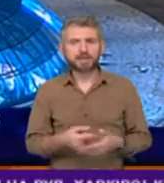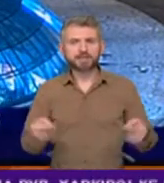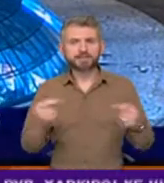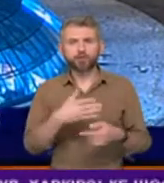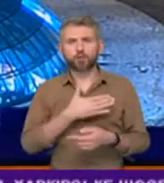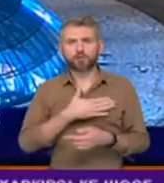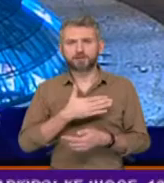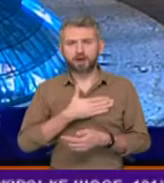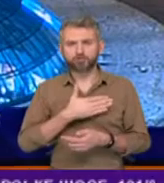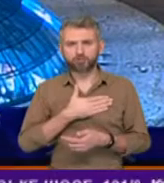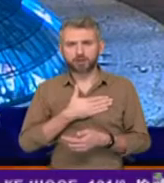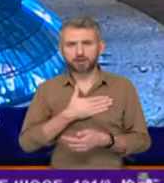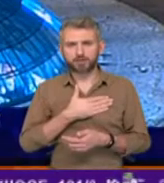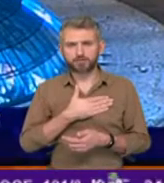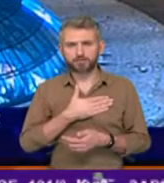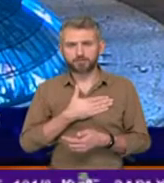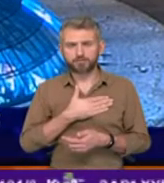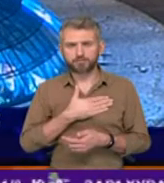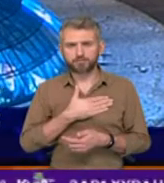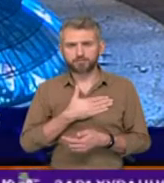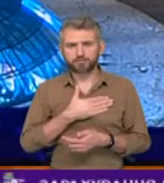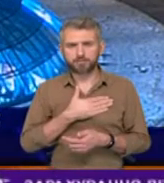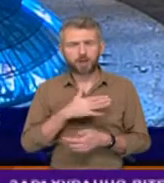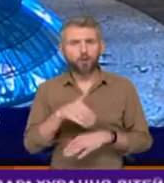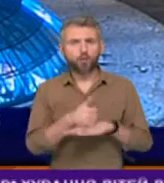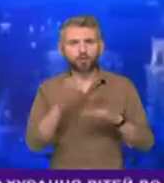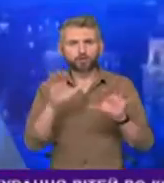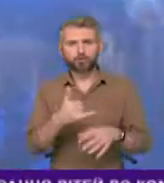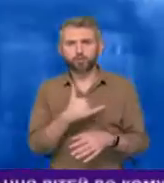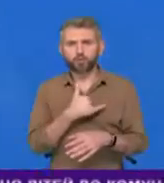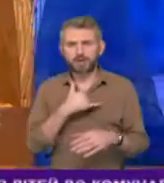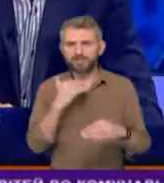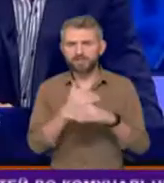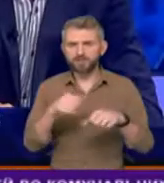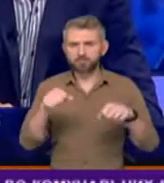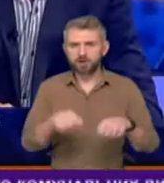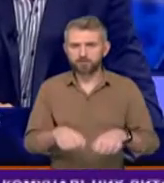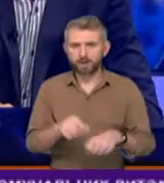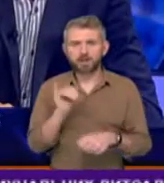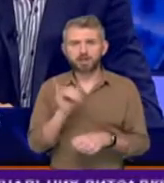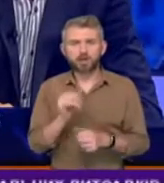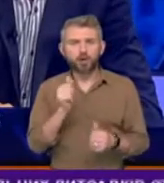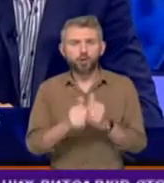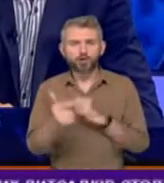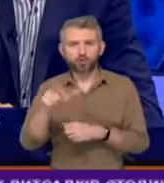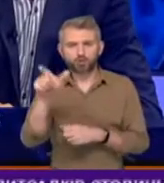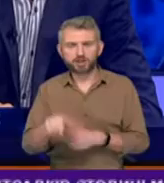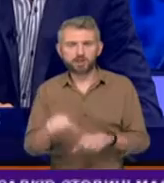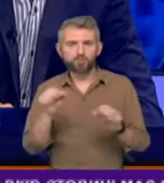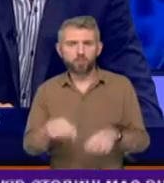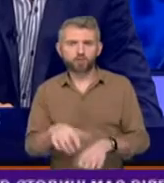нашою, як ви вимислаєте Конституцію, у нас там рівні права. І кожен громадянин може